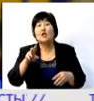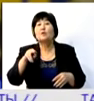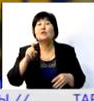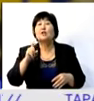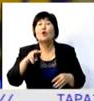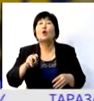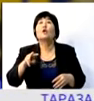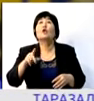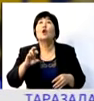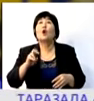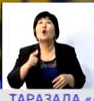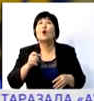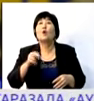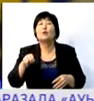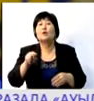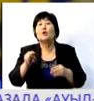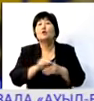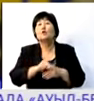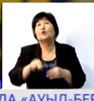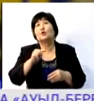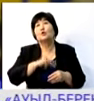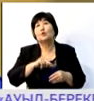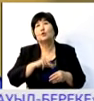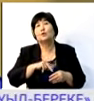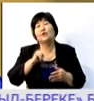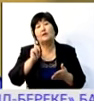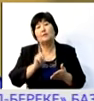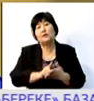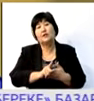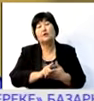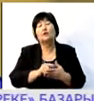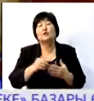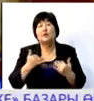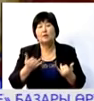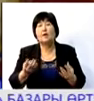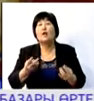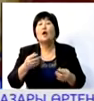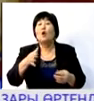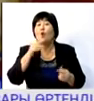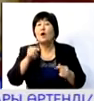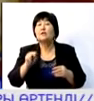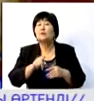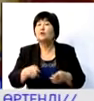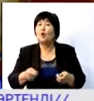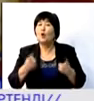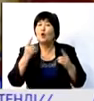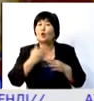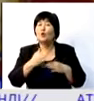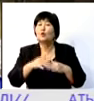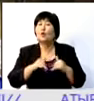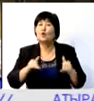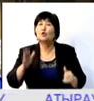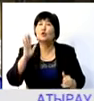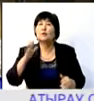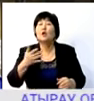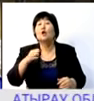пен логопедтің жөндеу жұмыстарын бала міндетті түрде алу керек. Уақытылы емделмесе ол күрделеніп күшейіп кетеді ол